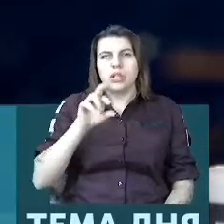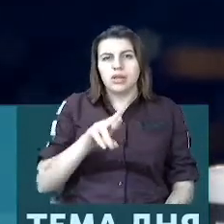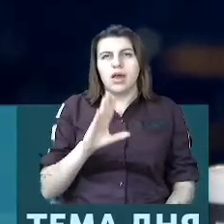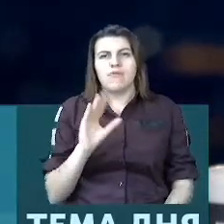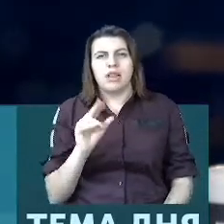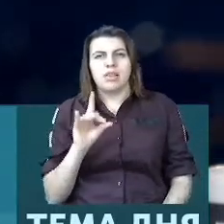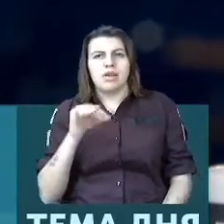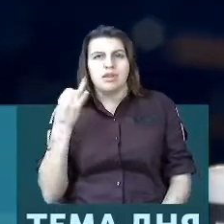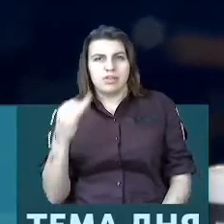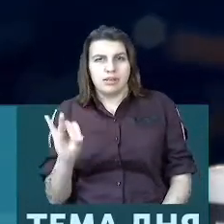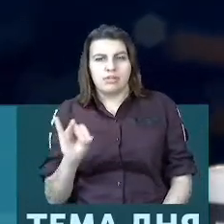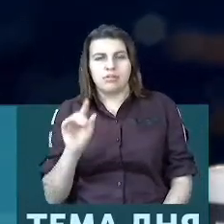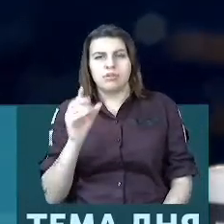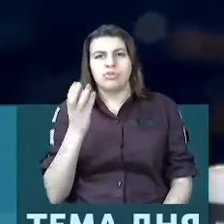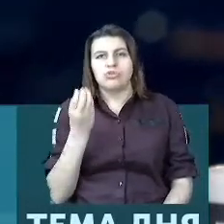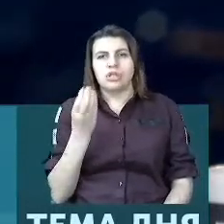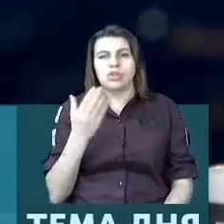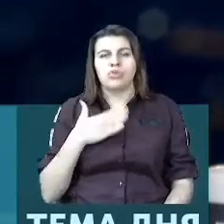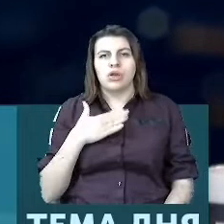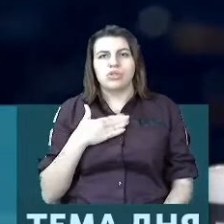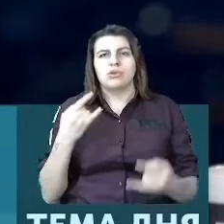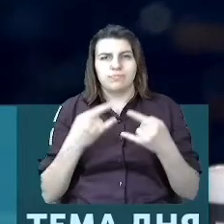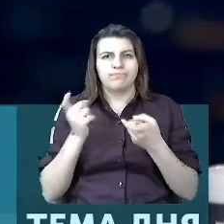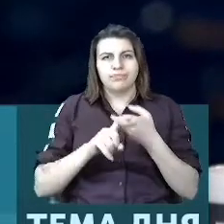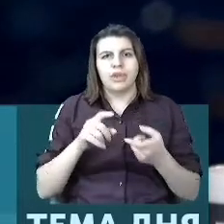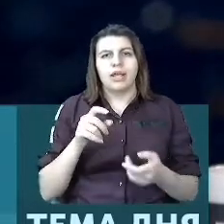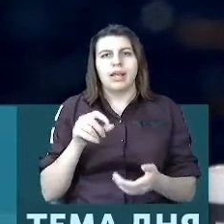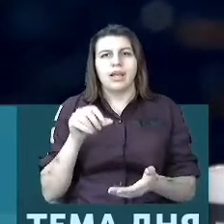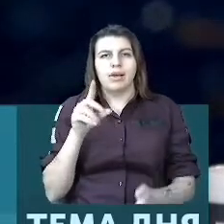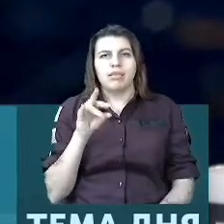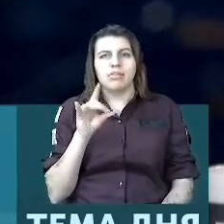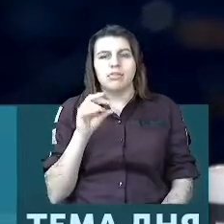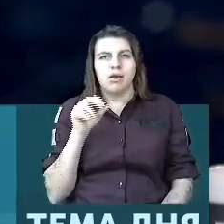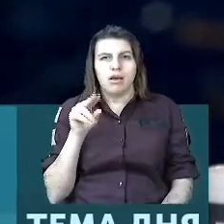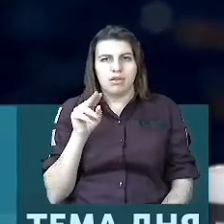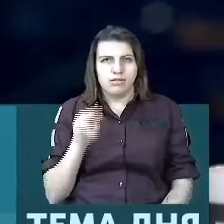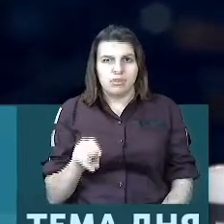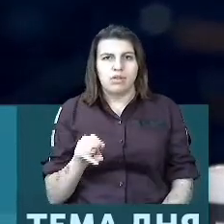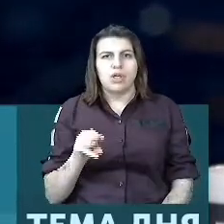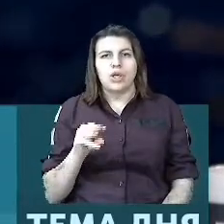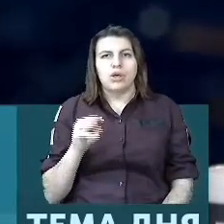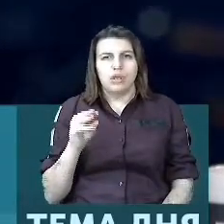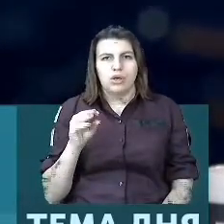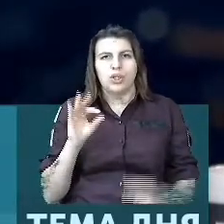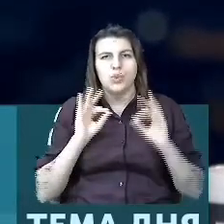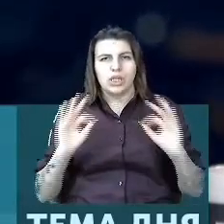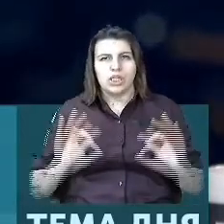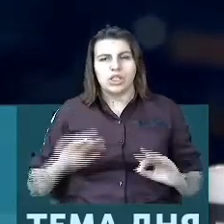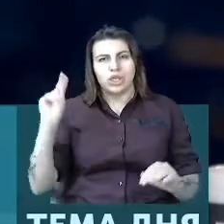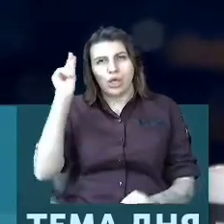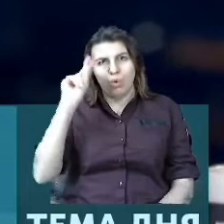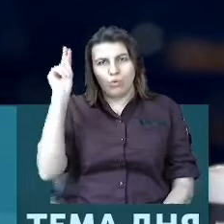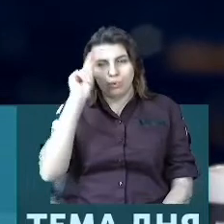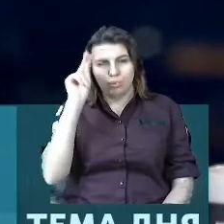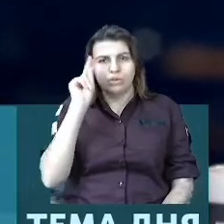Черниш. І ще до нашого ефіру долучиться кандидат юридичних наук Геннадій Дубовий. А з ним також будемо обговорювати цю